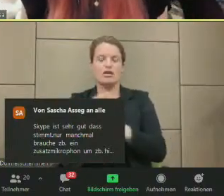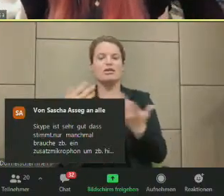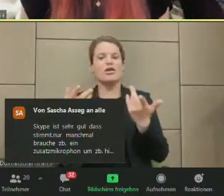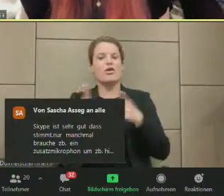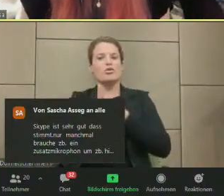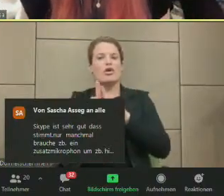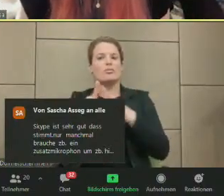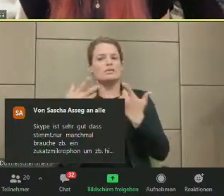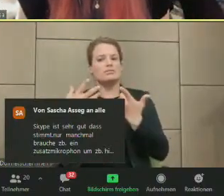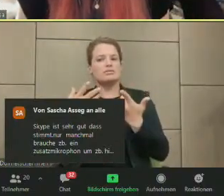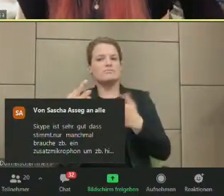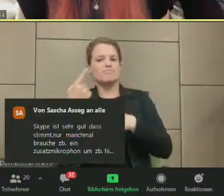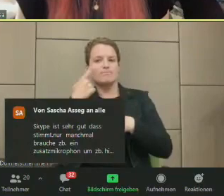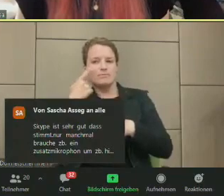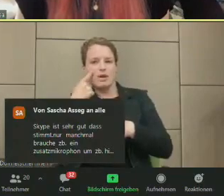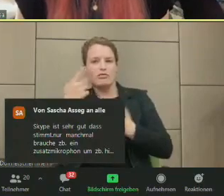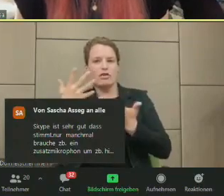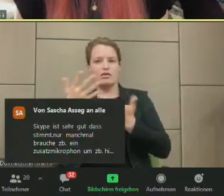machen.